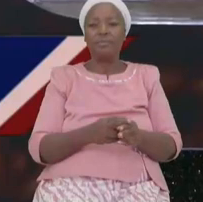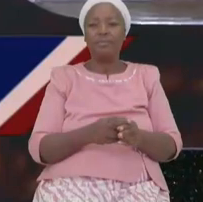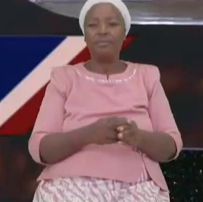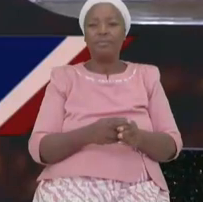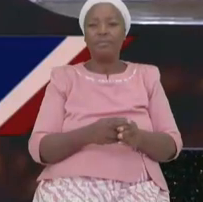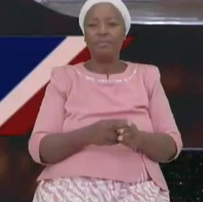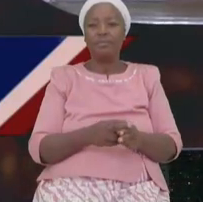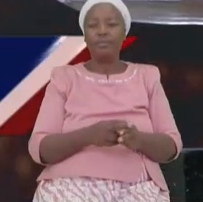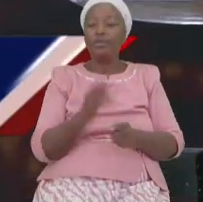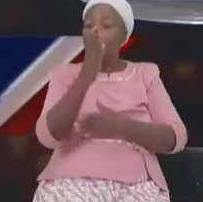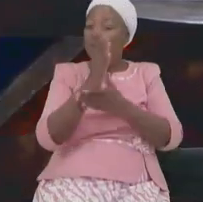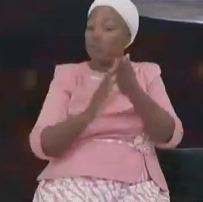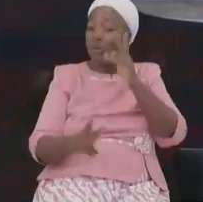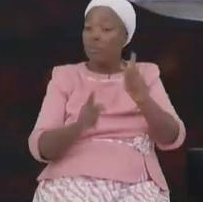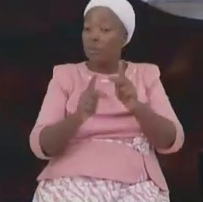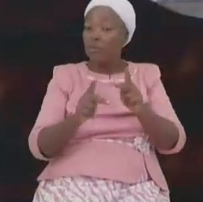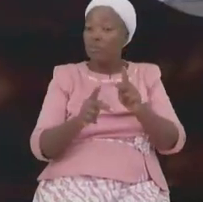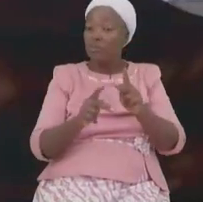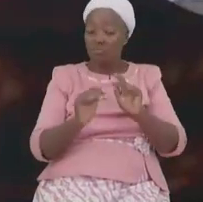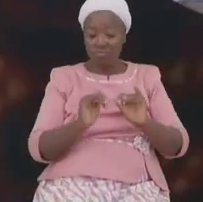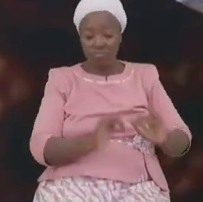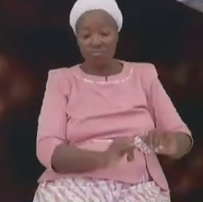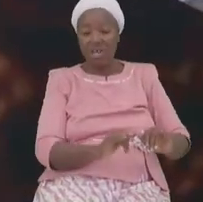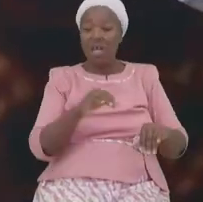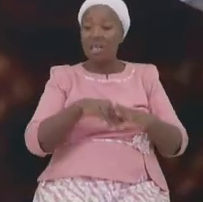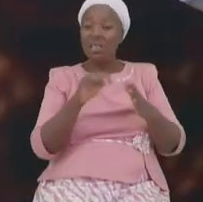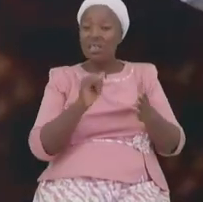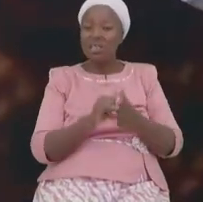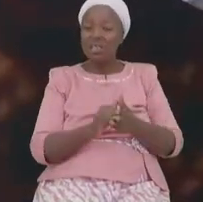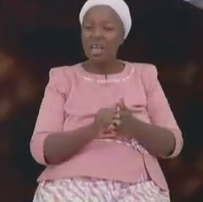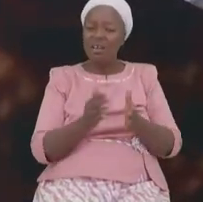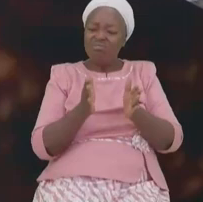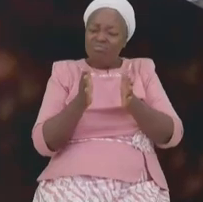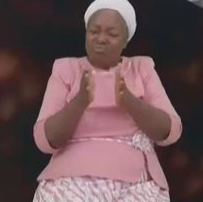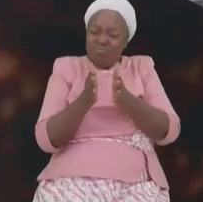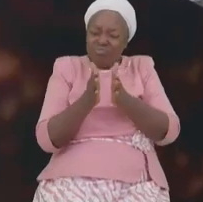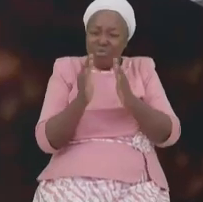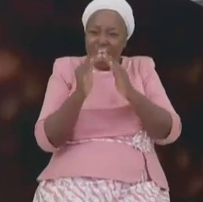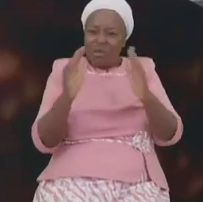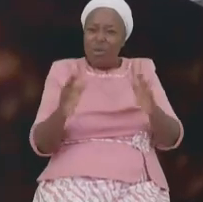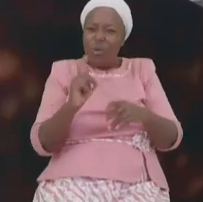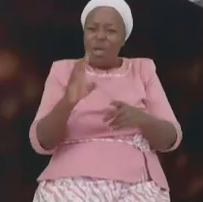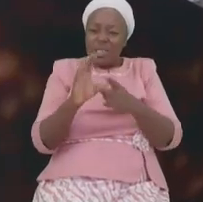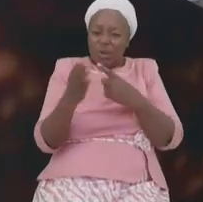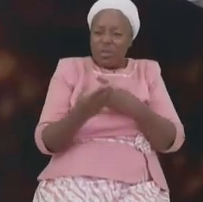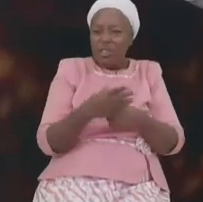Certaines personnes restent dans cette petite boîte où les circonstances de la vie les ont